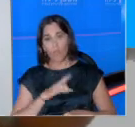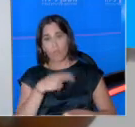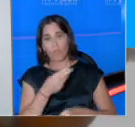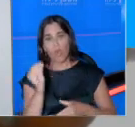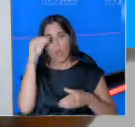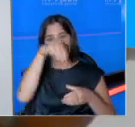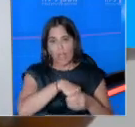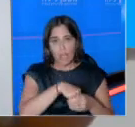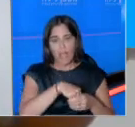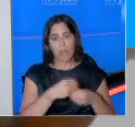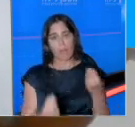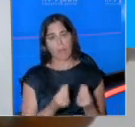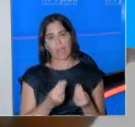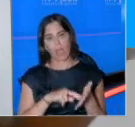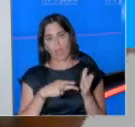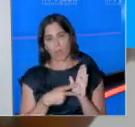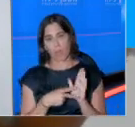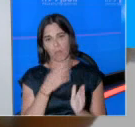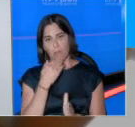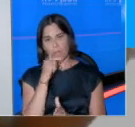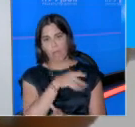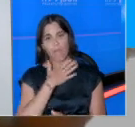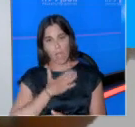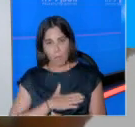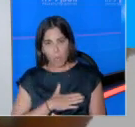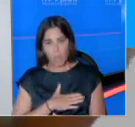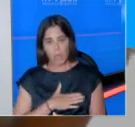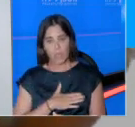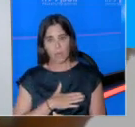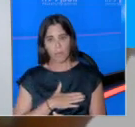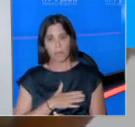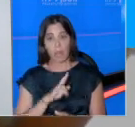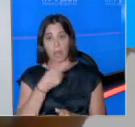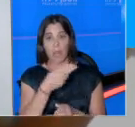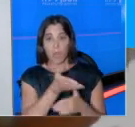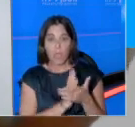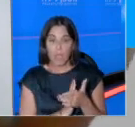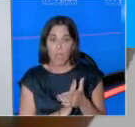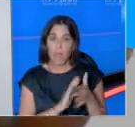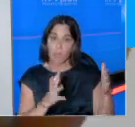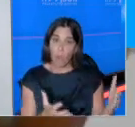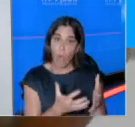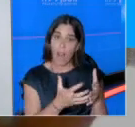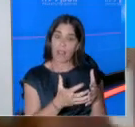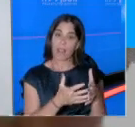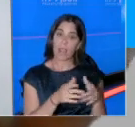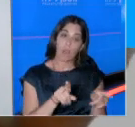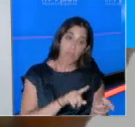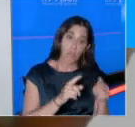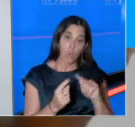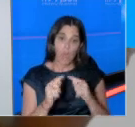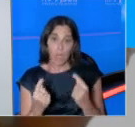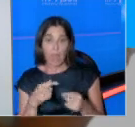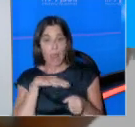חלק מהמשחק הפוליטי בישראל, והם רוצים להיות חלק מקואליציה כזו או אחרת,